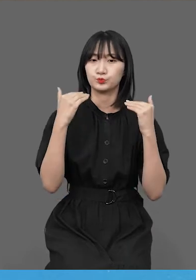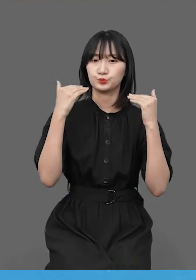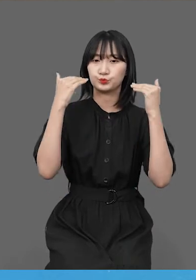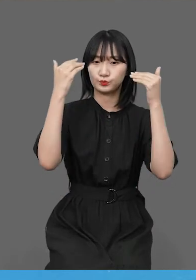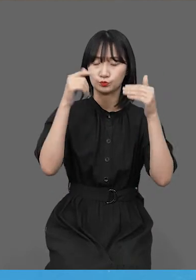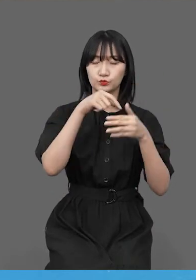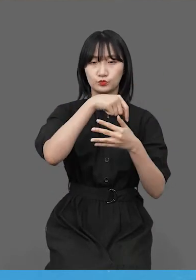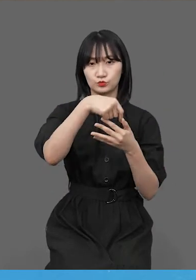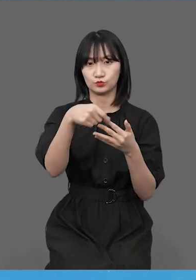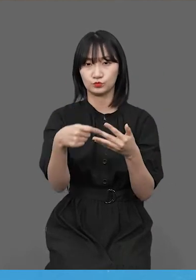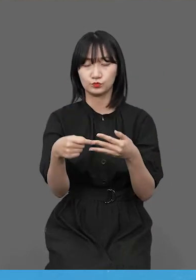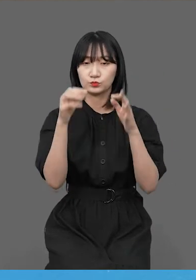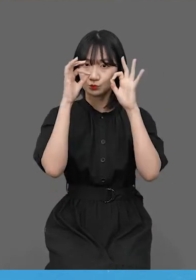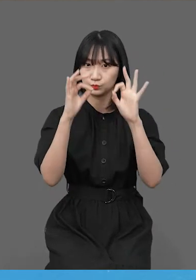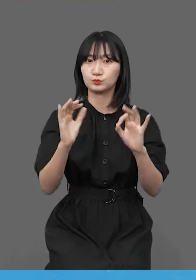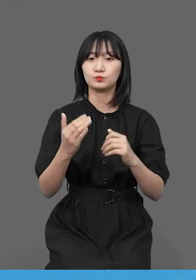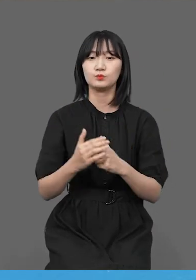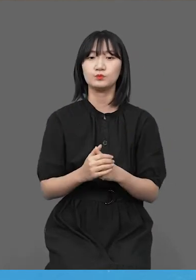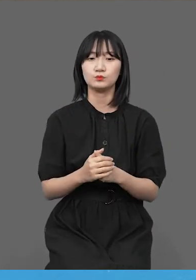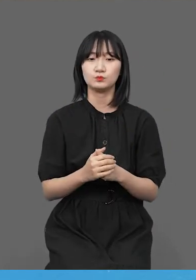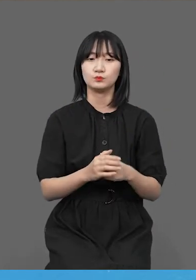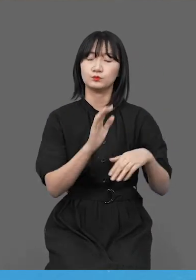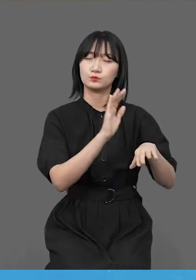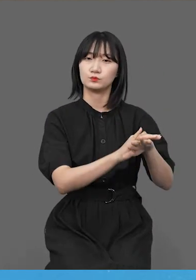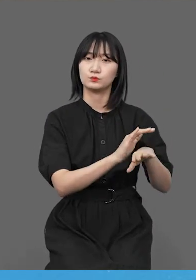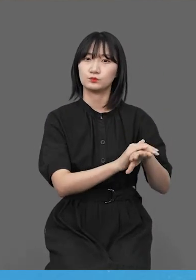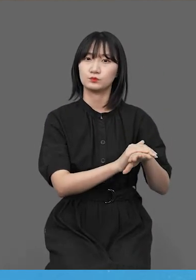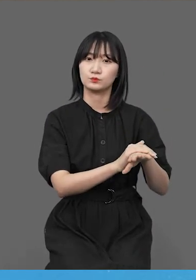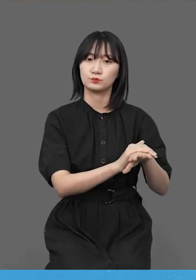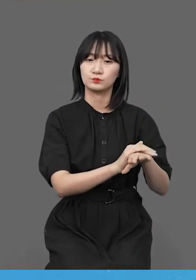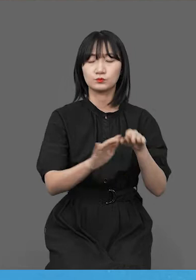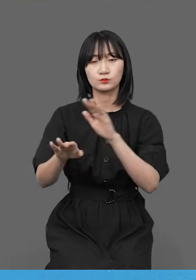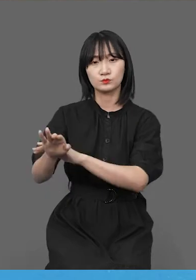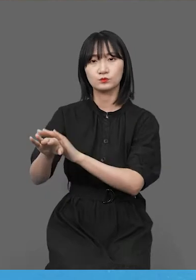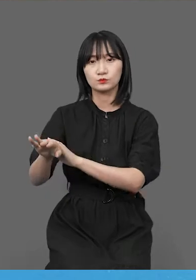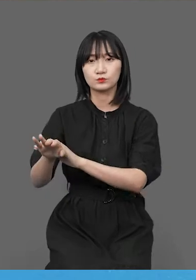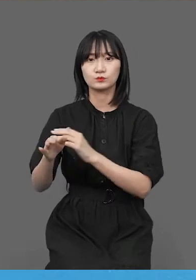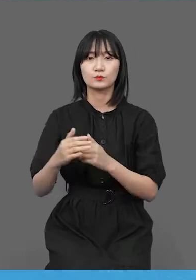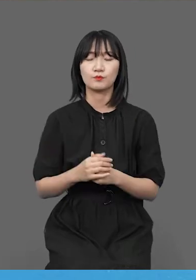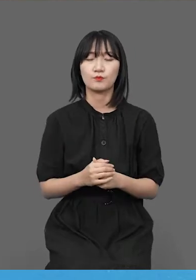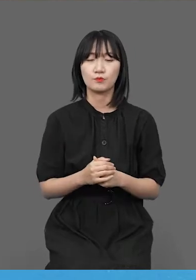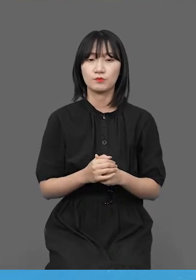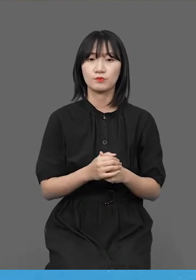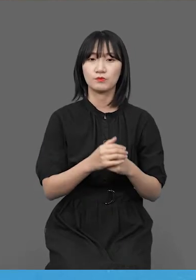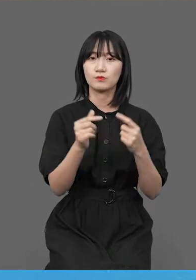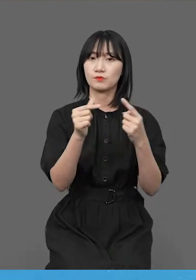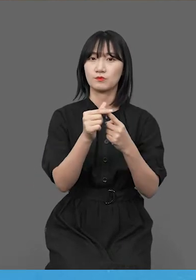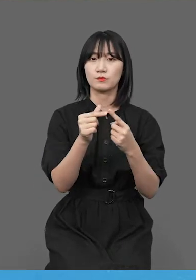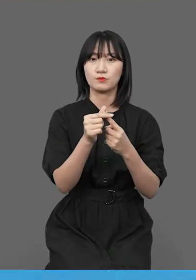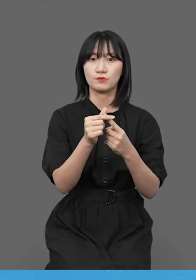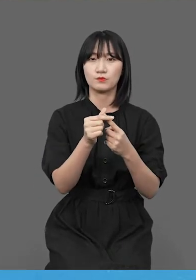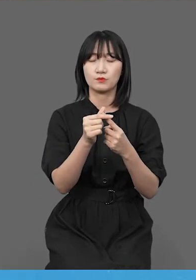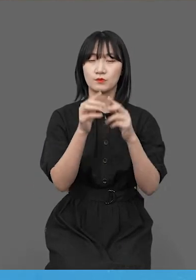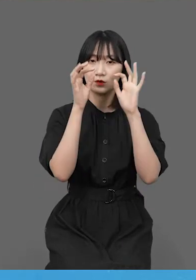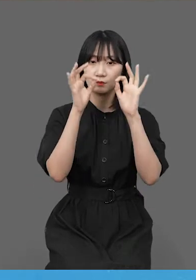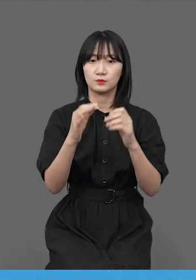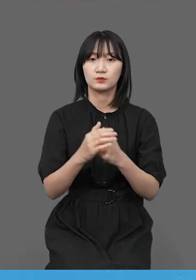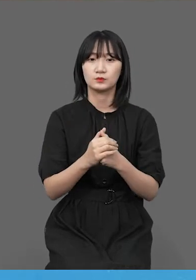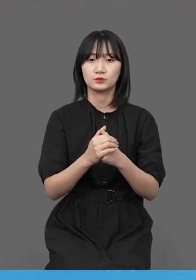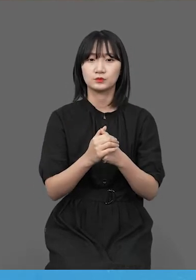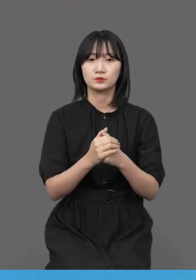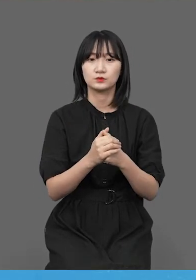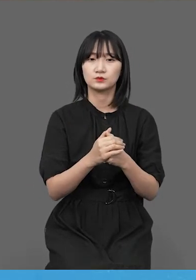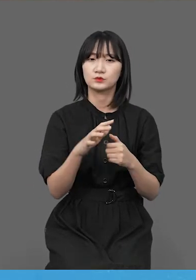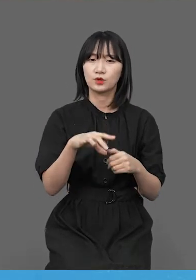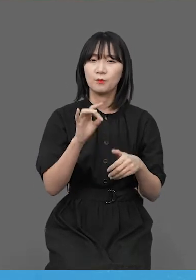있는데, 맨 왼쪽에 있는 것서부터 오른쪽까지 맨 첫 줄 보세요. 첫 라인을 보면은 배아